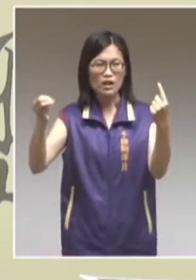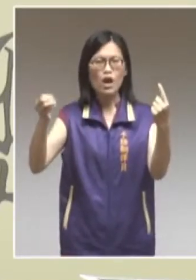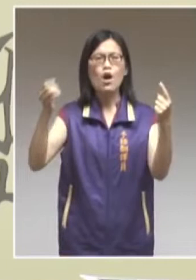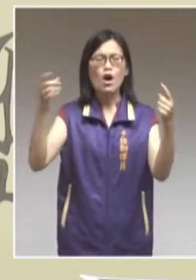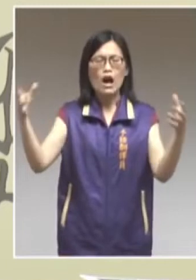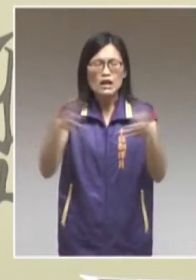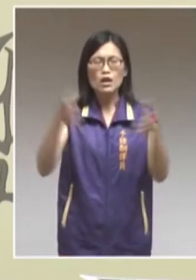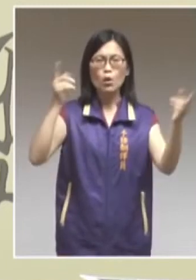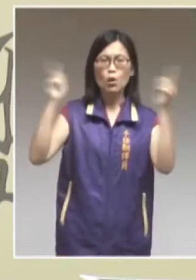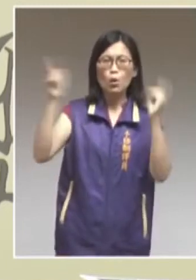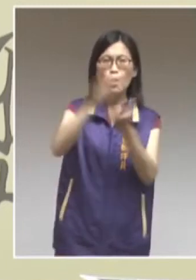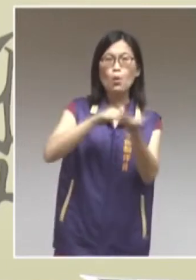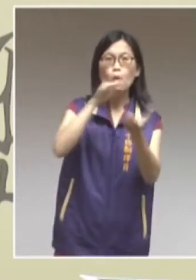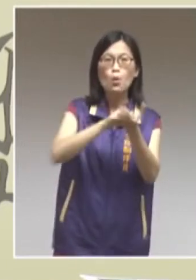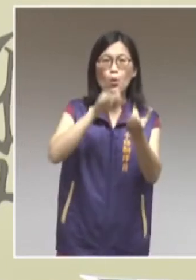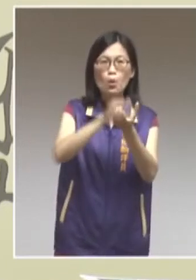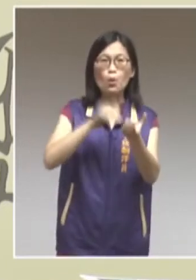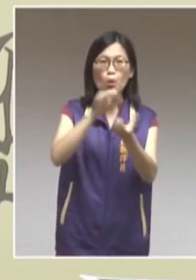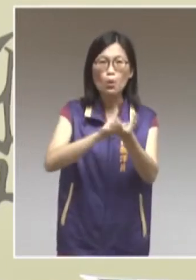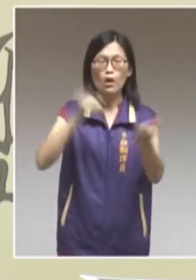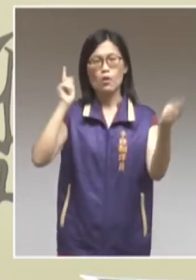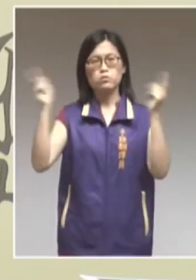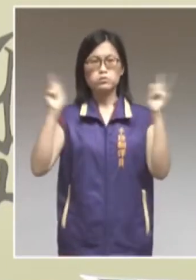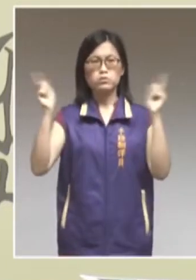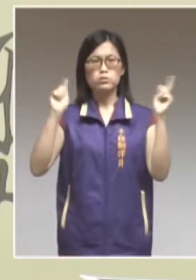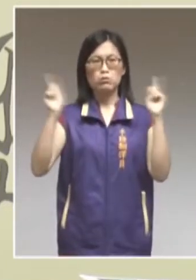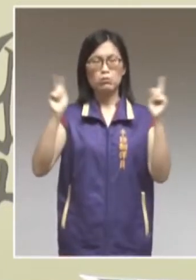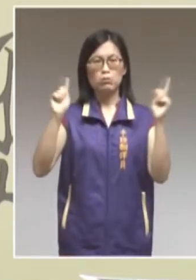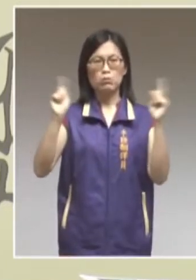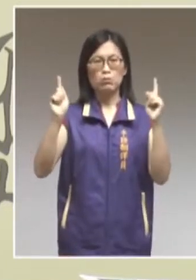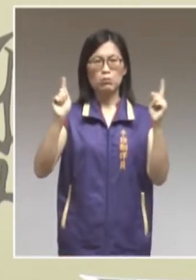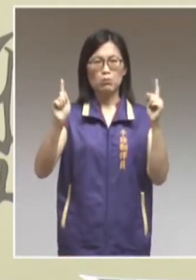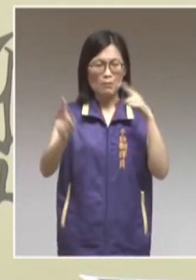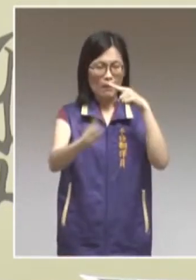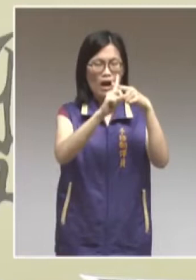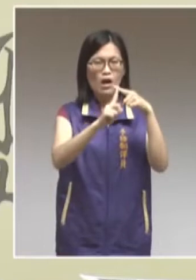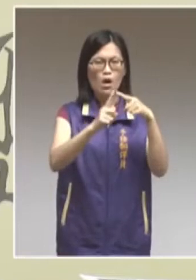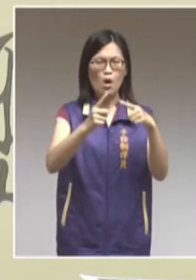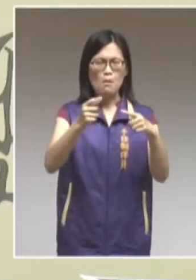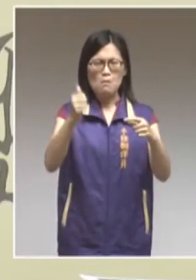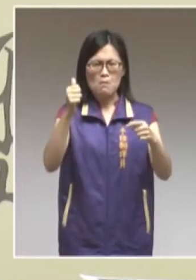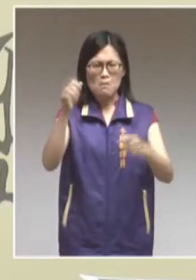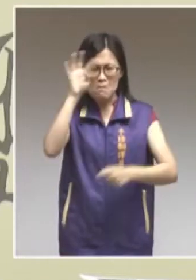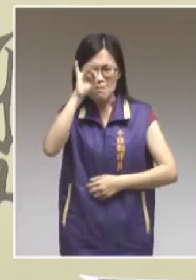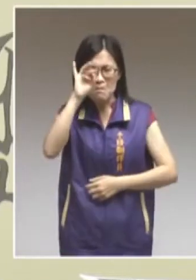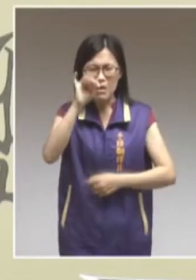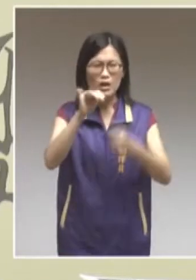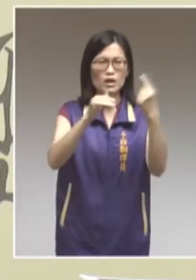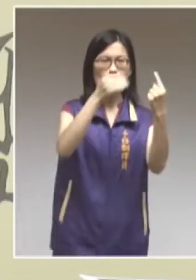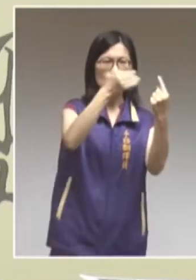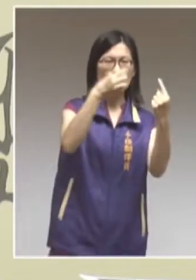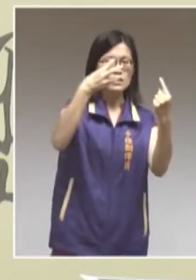游，打这个扑克牌，那我们就回头去追19380，